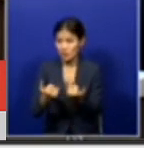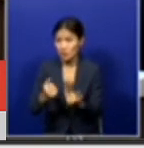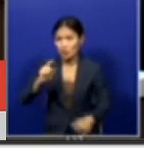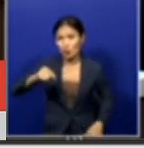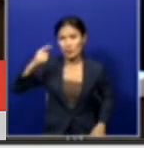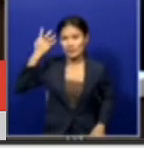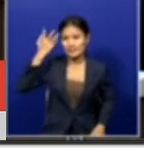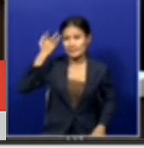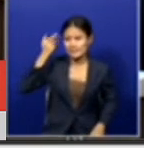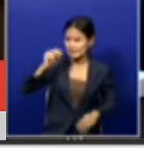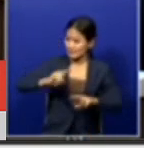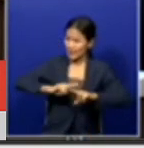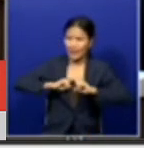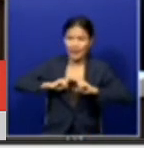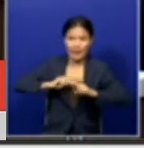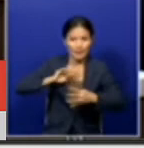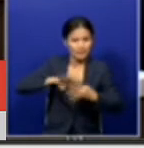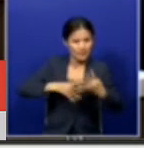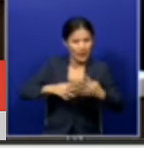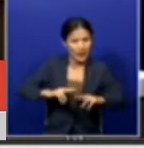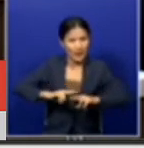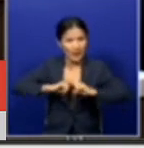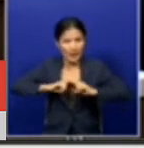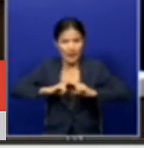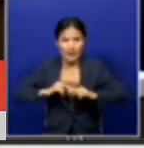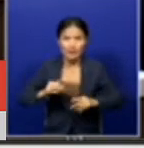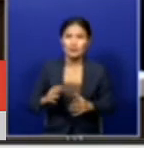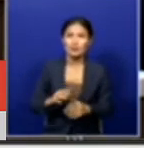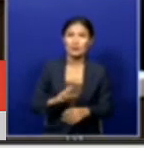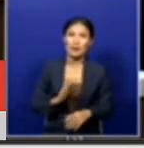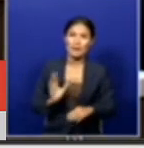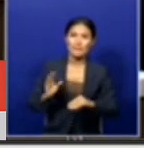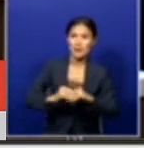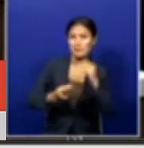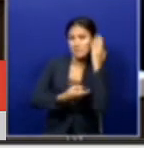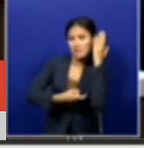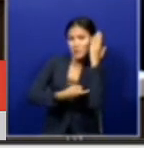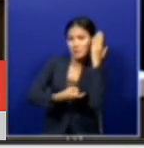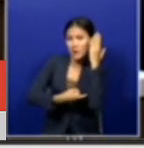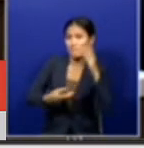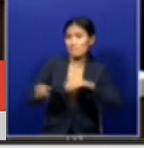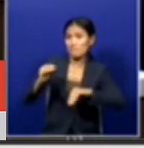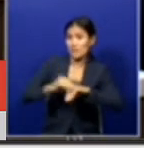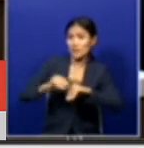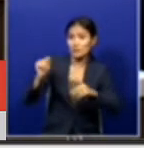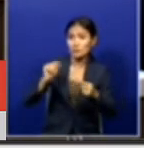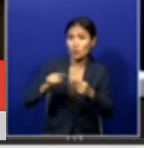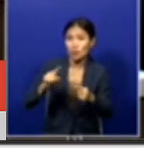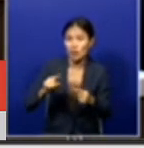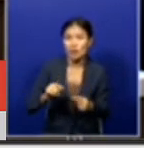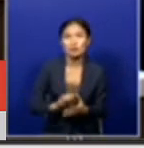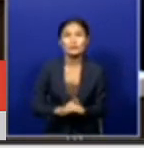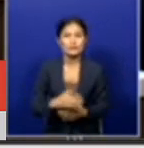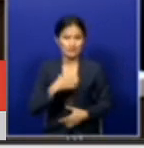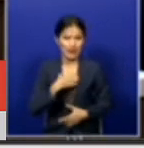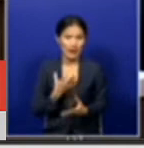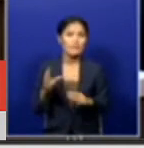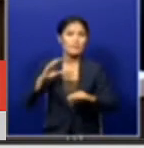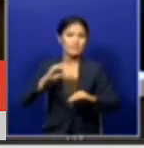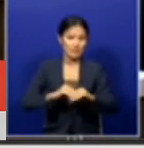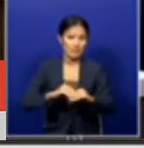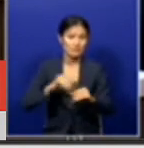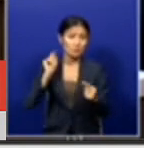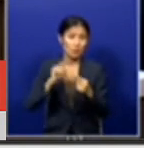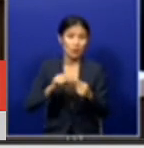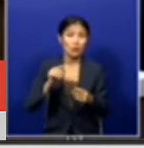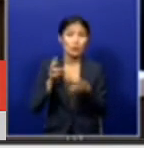เองในการเพิ่มราคาน้ำยางพาราเรียกว่ายุทธศาสตร์ยิงกระสุนนัดเดียวได้นกหลาย